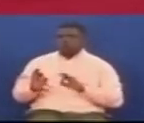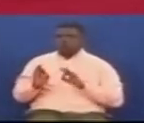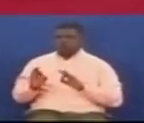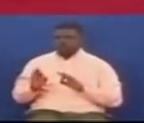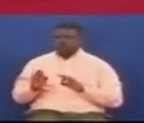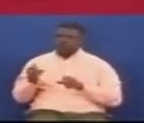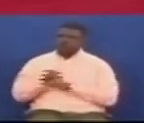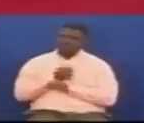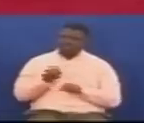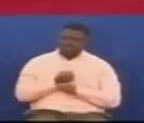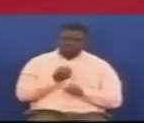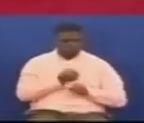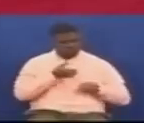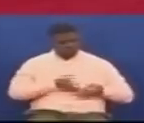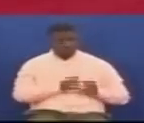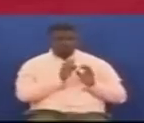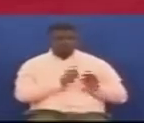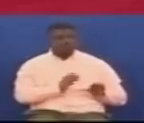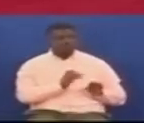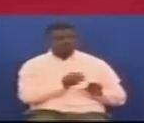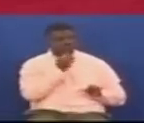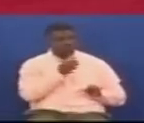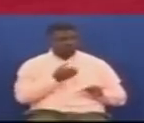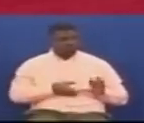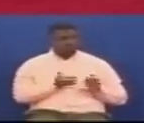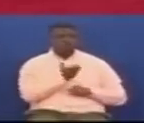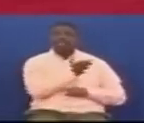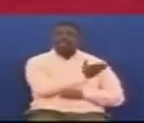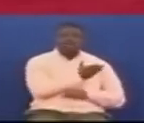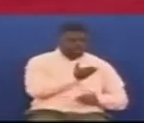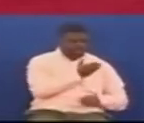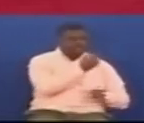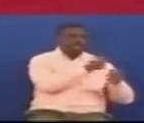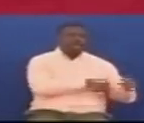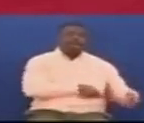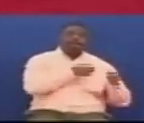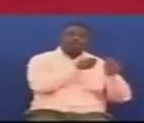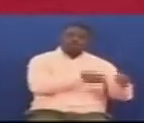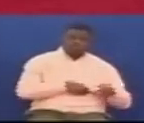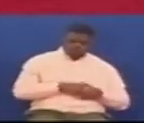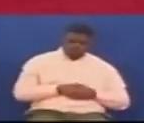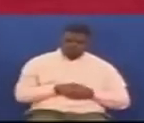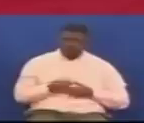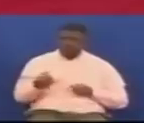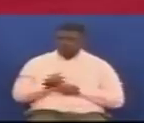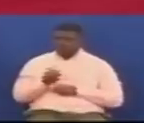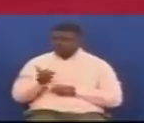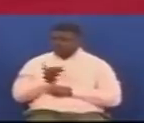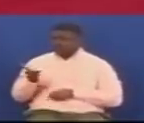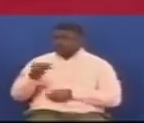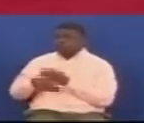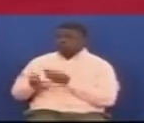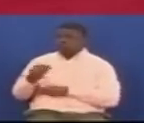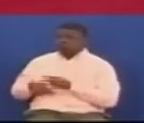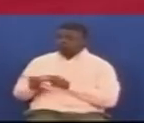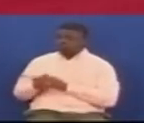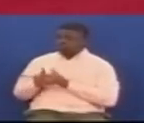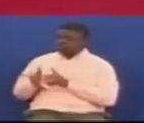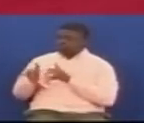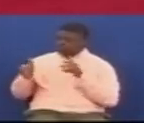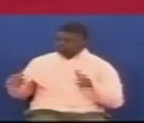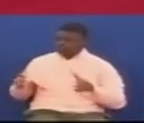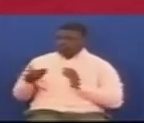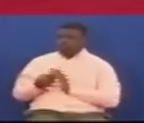mzuri wa chakula na mazao mengine ya kilimo. Shughuli za kiuchumi zilizokuwa kwa kasi kubwa ni pamoja